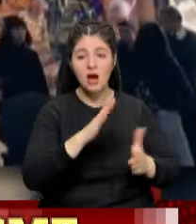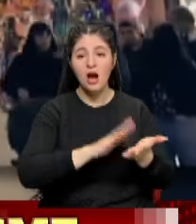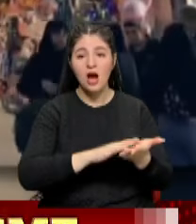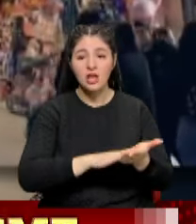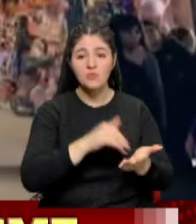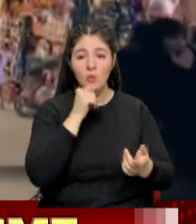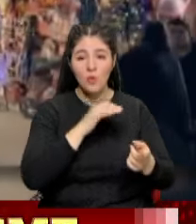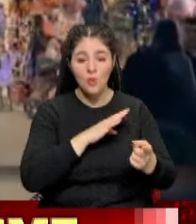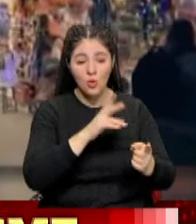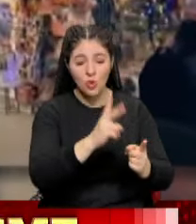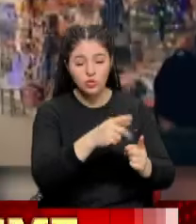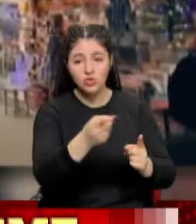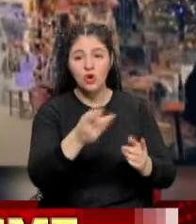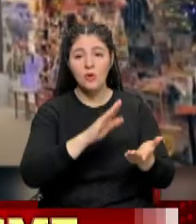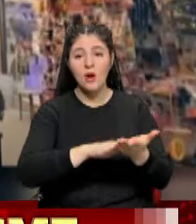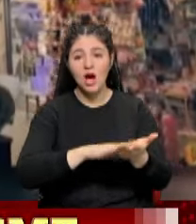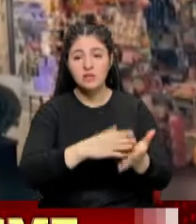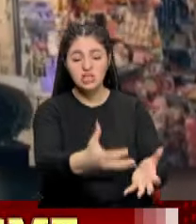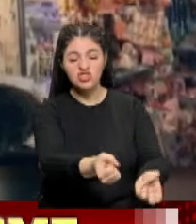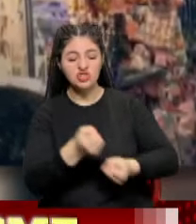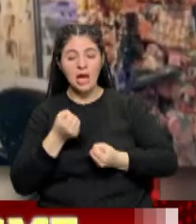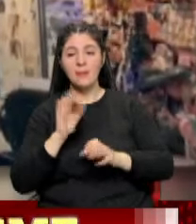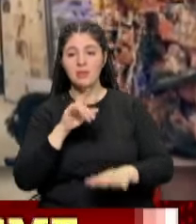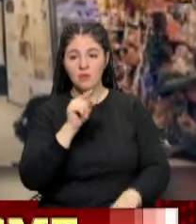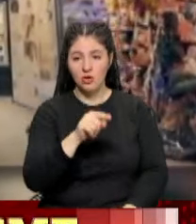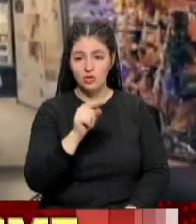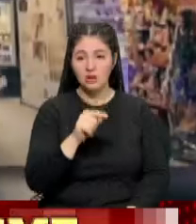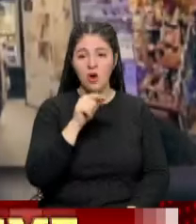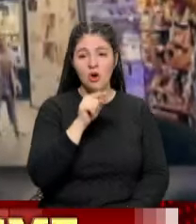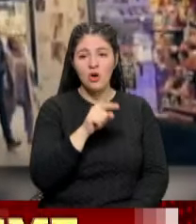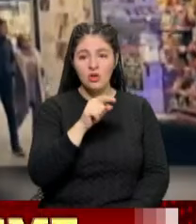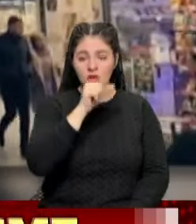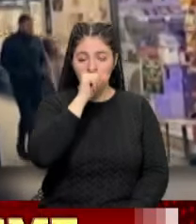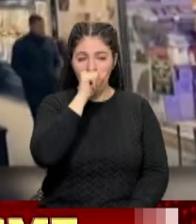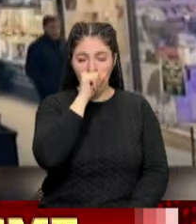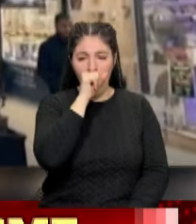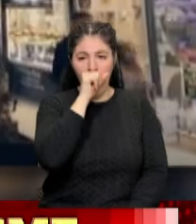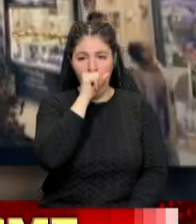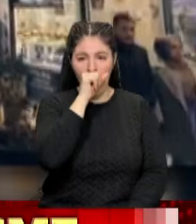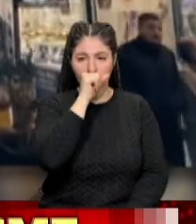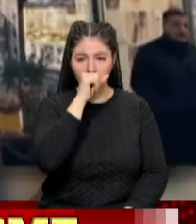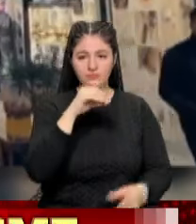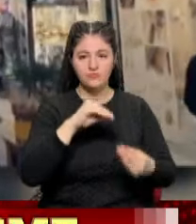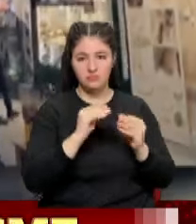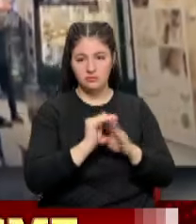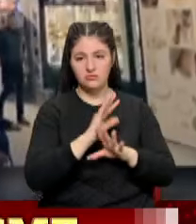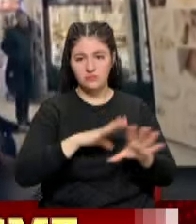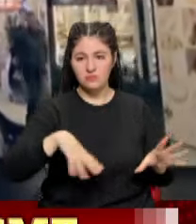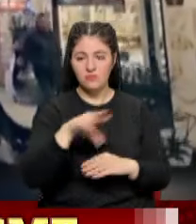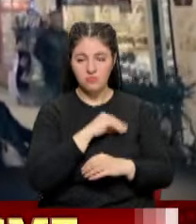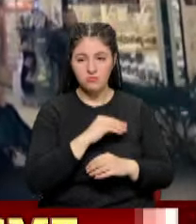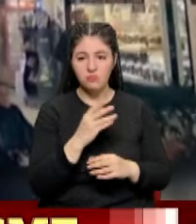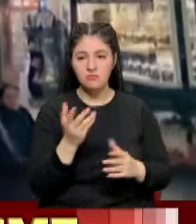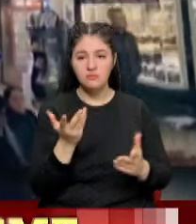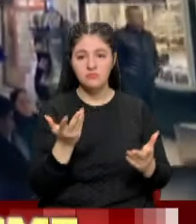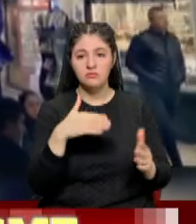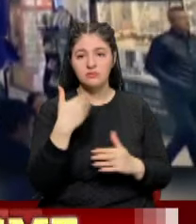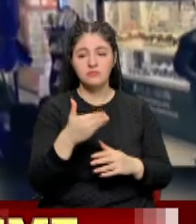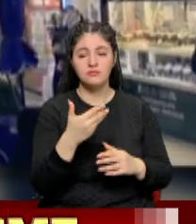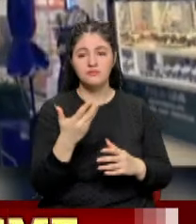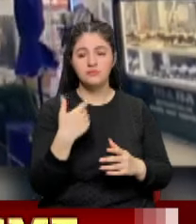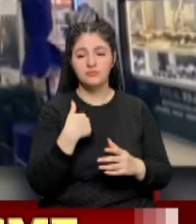arkadaşımı, oğlunu, öbür arkadaşımı çekemedim orada. Onun sıkıntısını yaşıyoruz hepimiz. Sonra